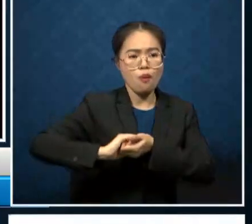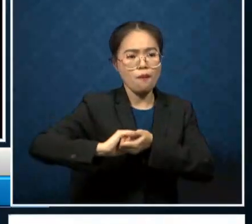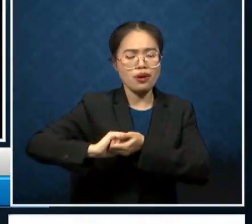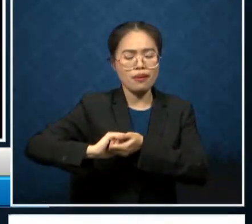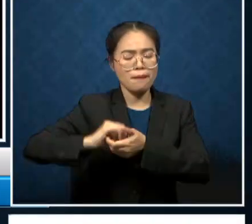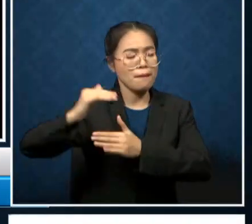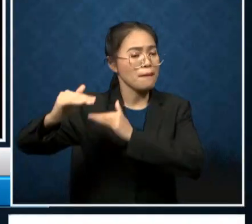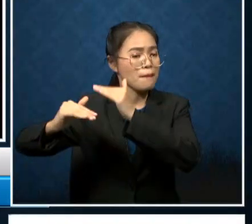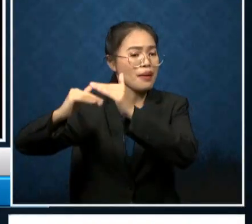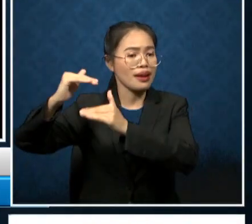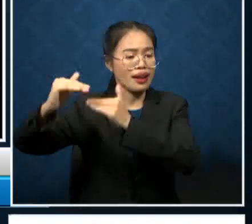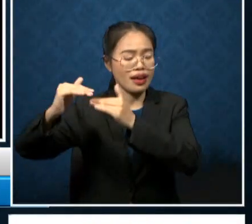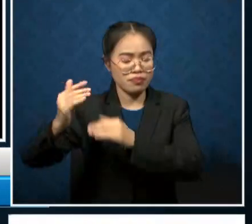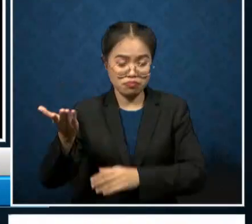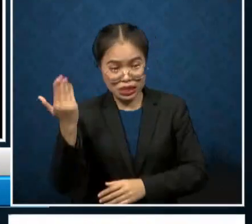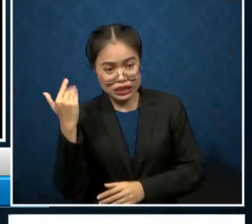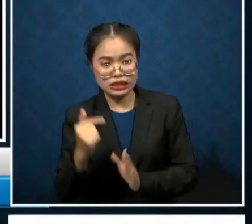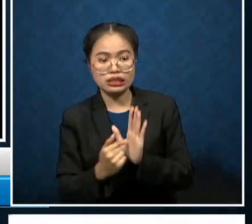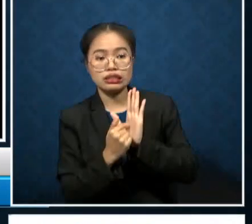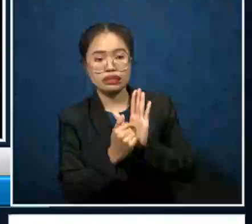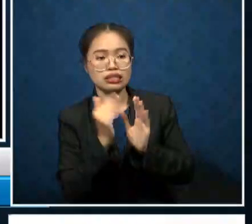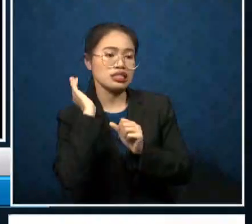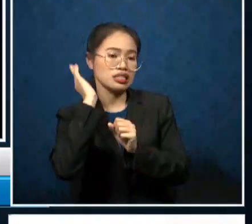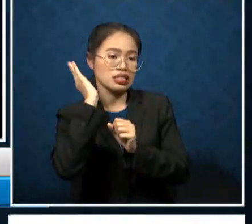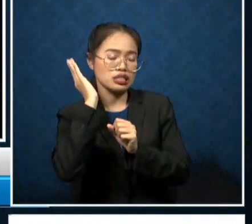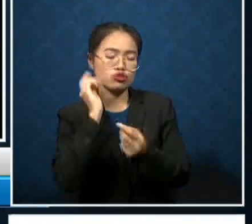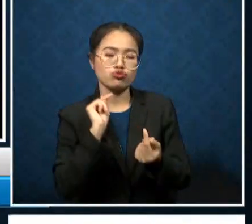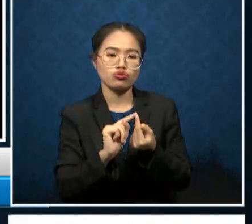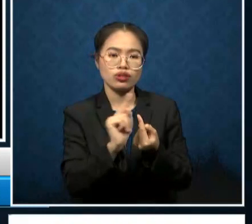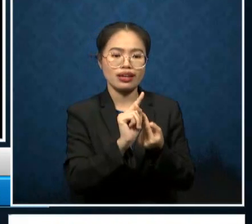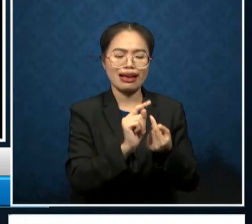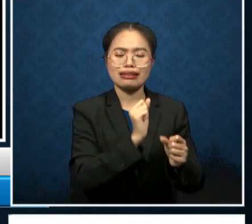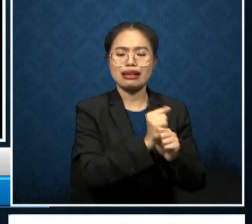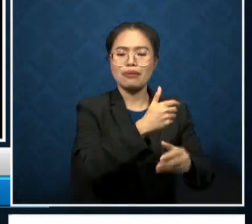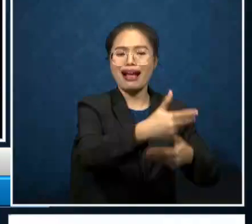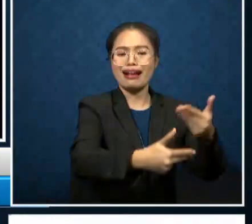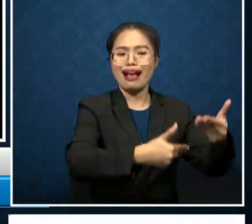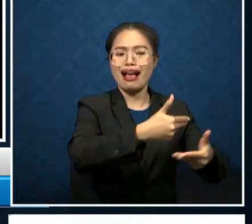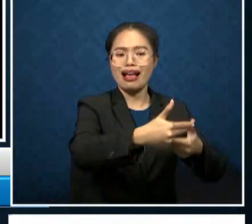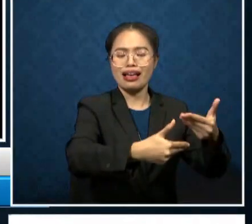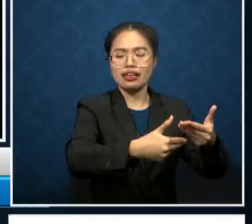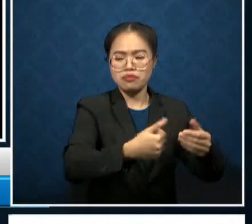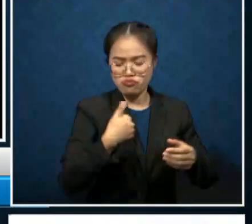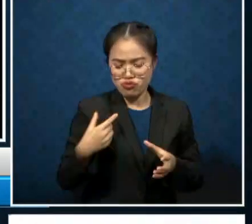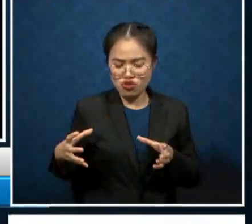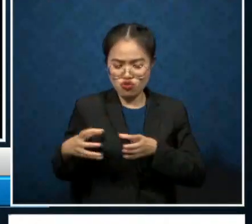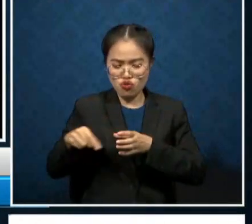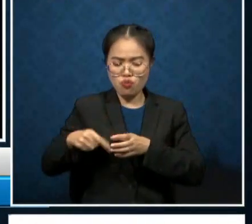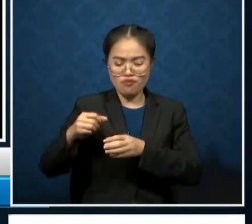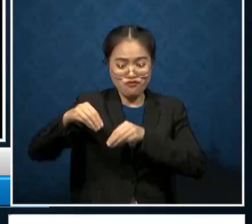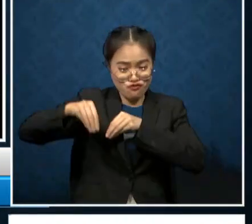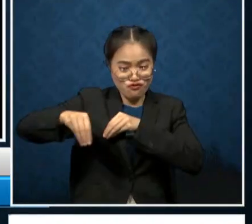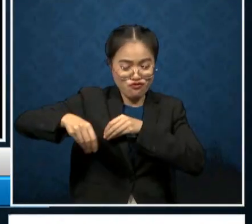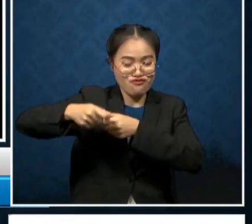ท่านานีได้นำเสนอไปแล้วนะครับว่าให้มองกลไกยาวไปถึงเรื่องการตลาดแน่นอนเรามีกลุ่มเสภาพฒได้สุด